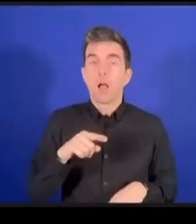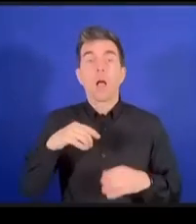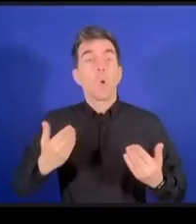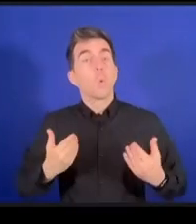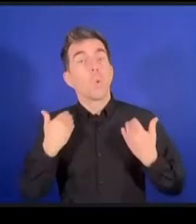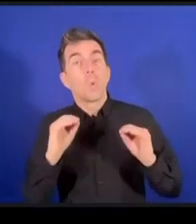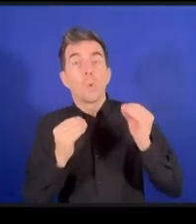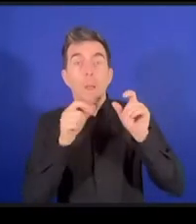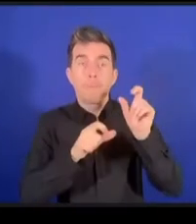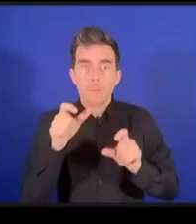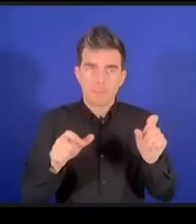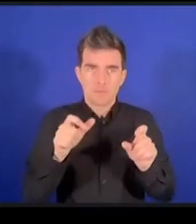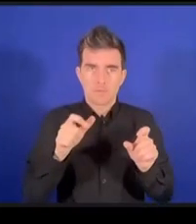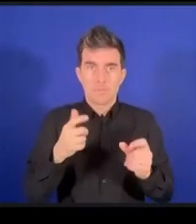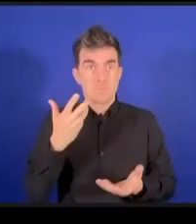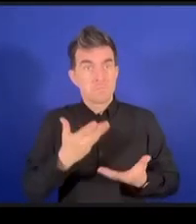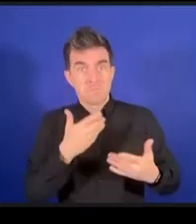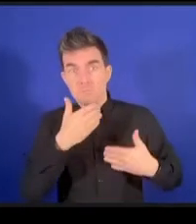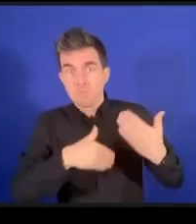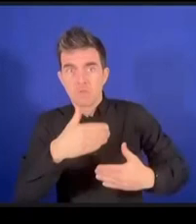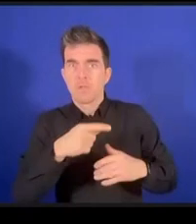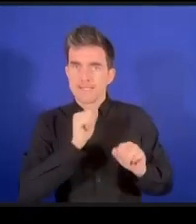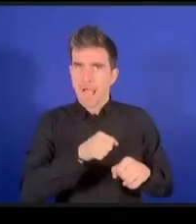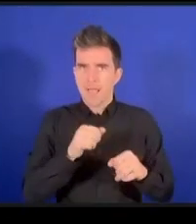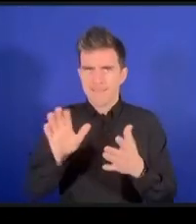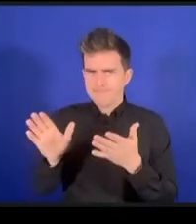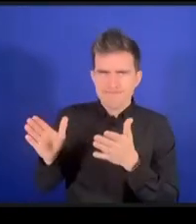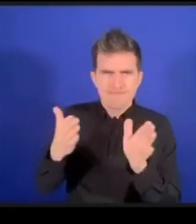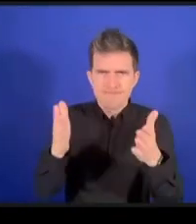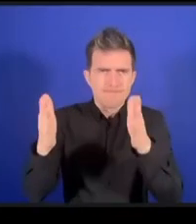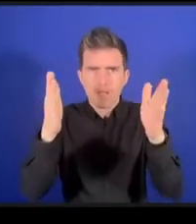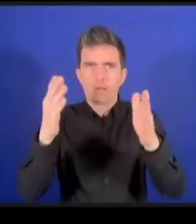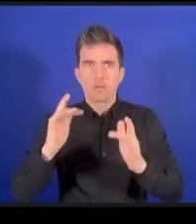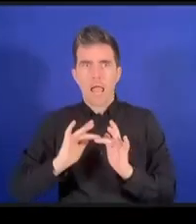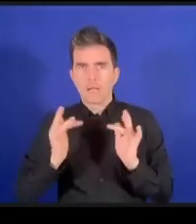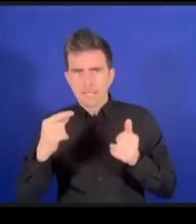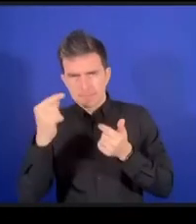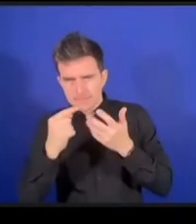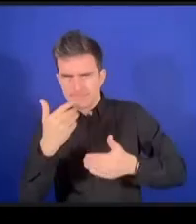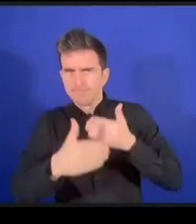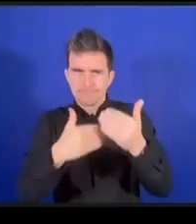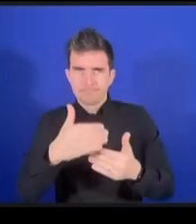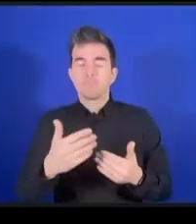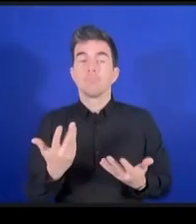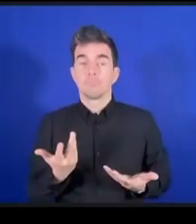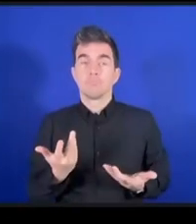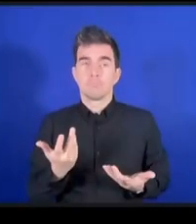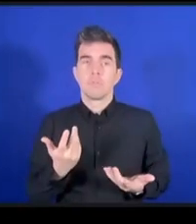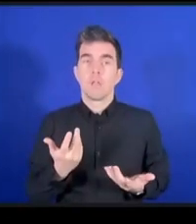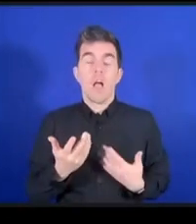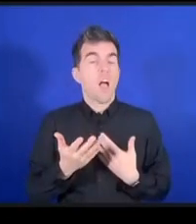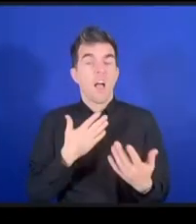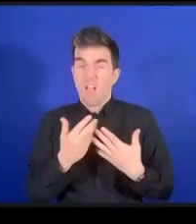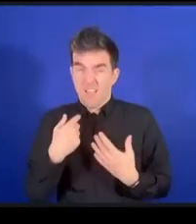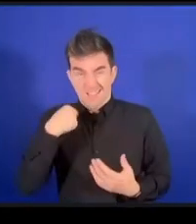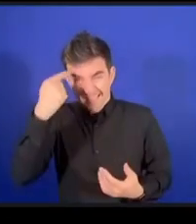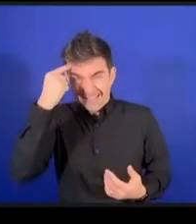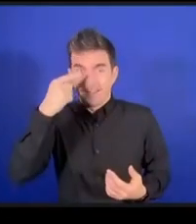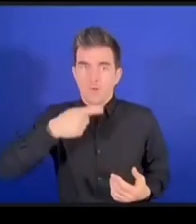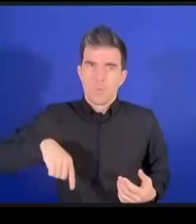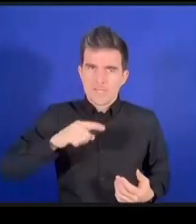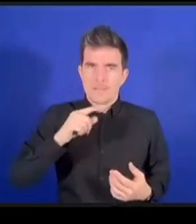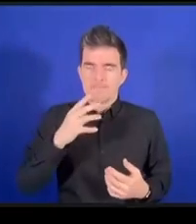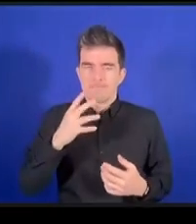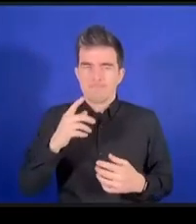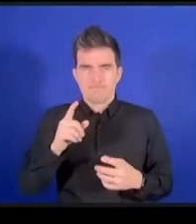какой-то степени мы унаследовали определённые процессы и нам необходимо все ускорить работу не ждать следующего